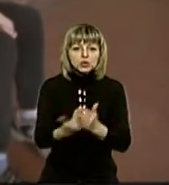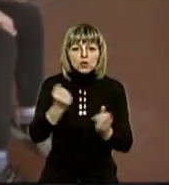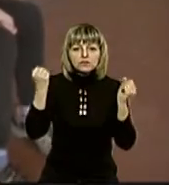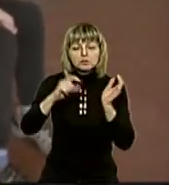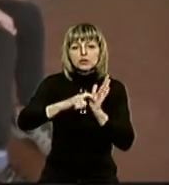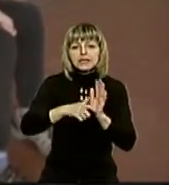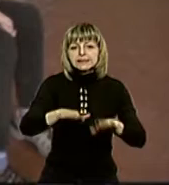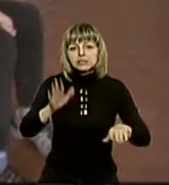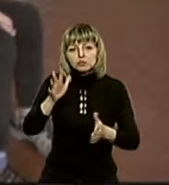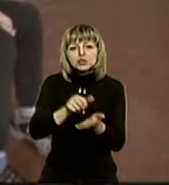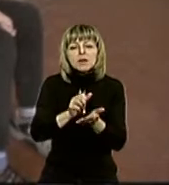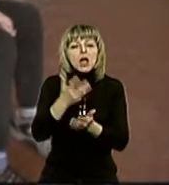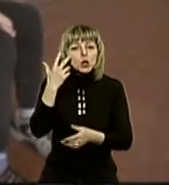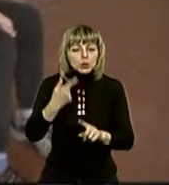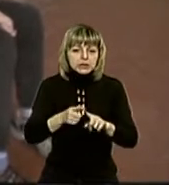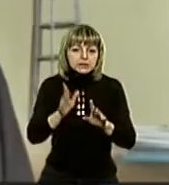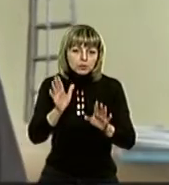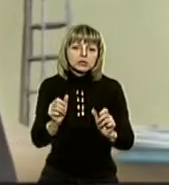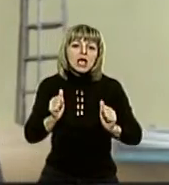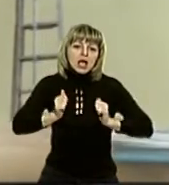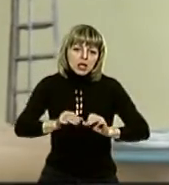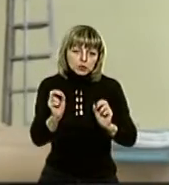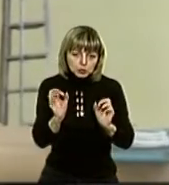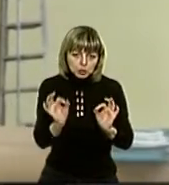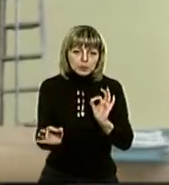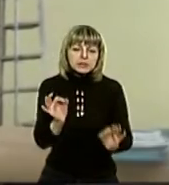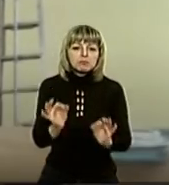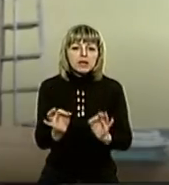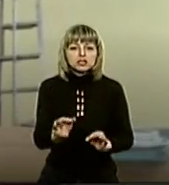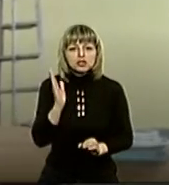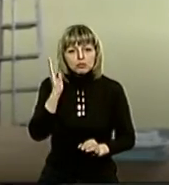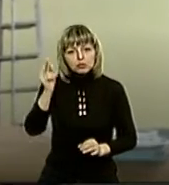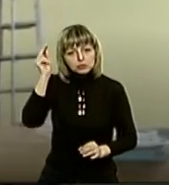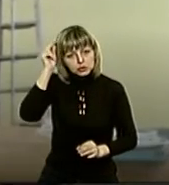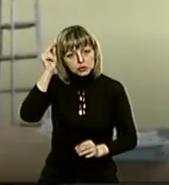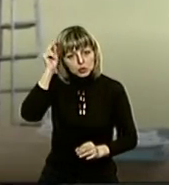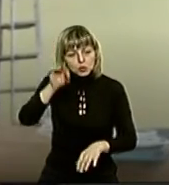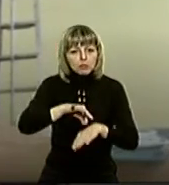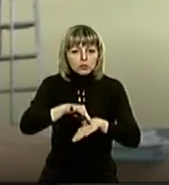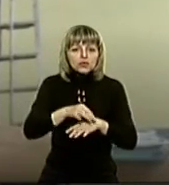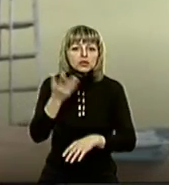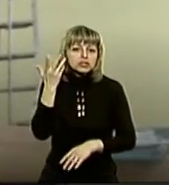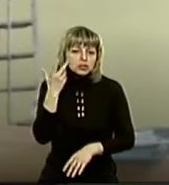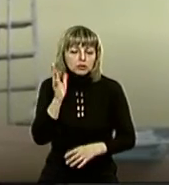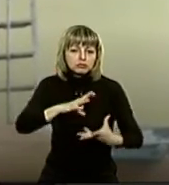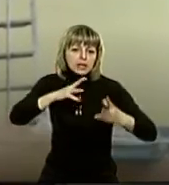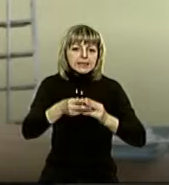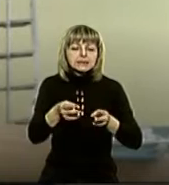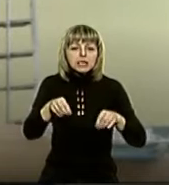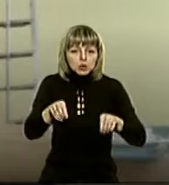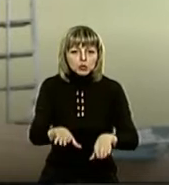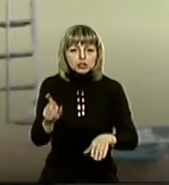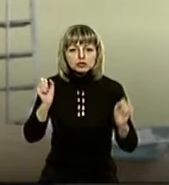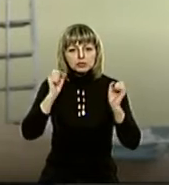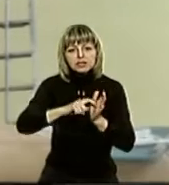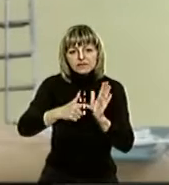спортзалі учні займатимуться, коли це буде безпечно, каже директор школи. Будуть уроки фізкультури після того, як буде заключення, що спортивний